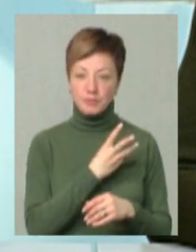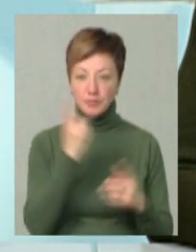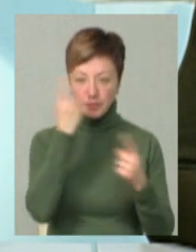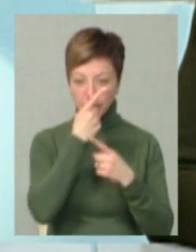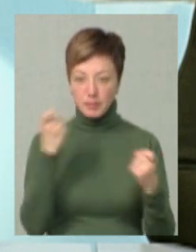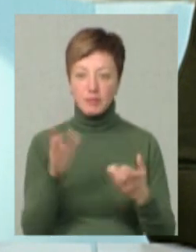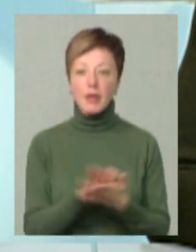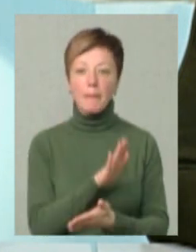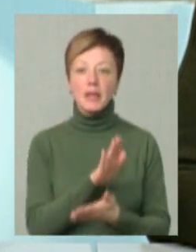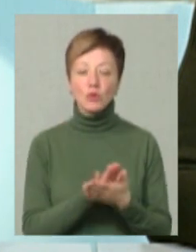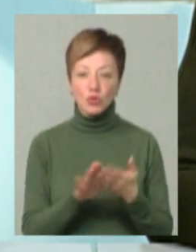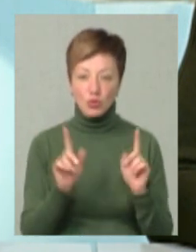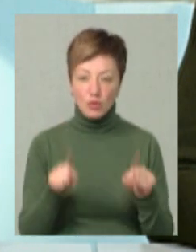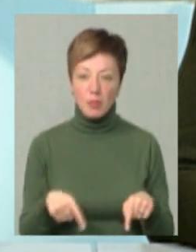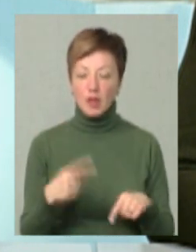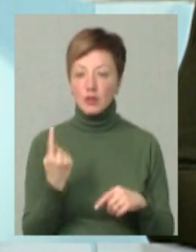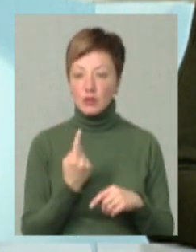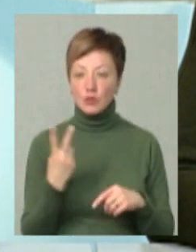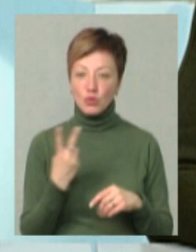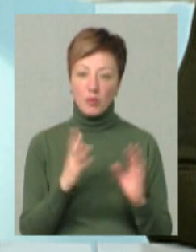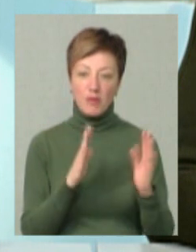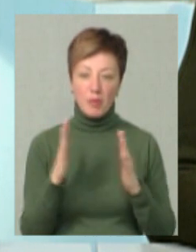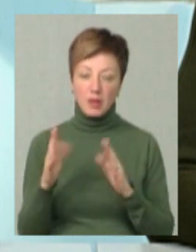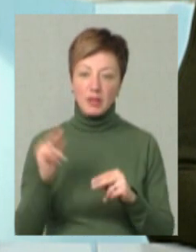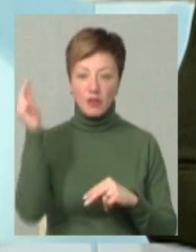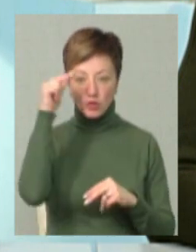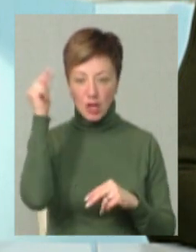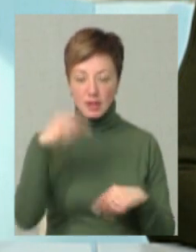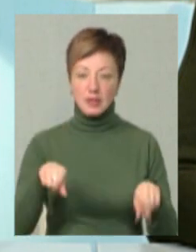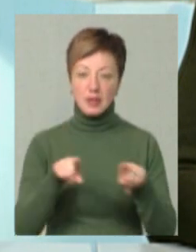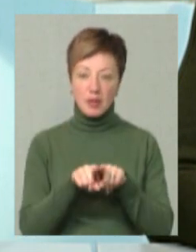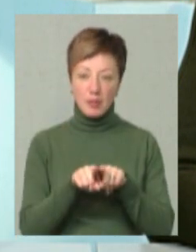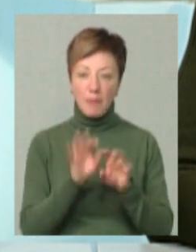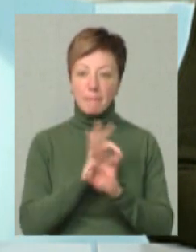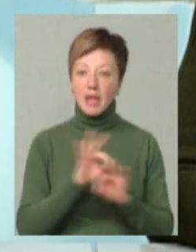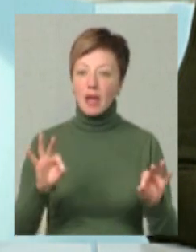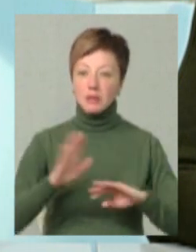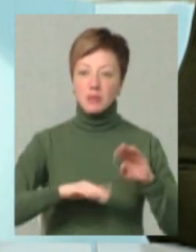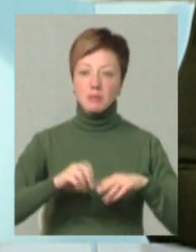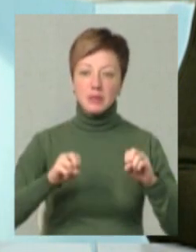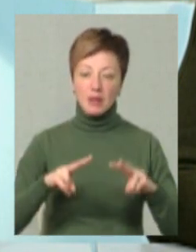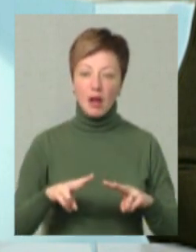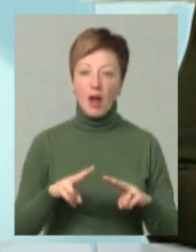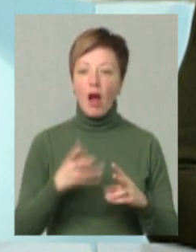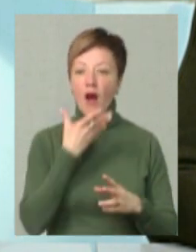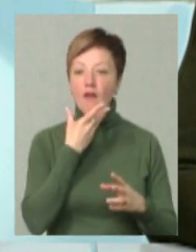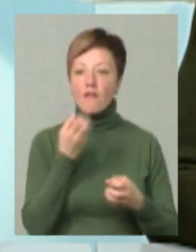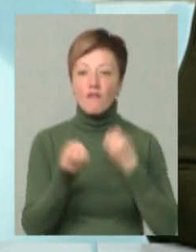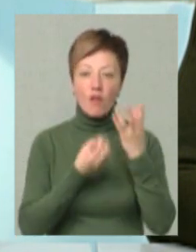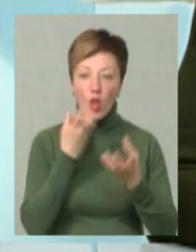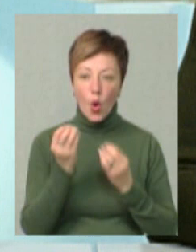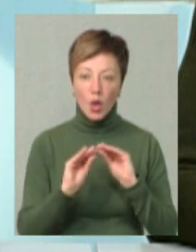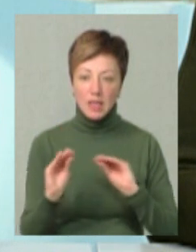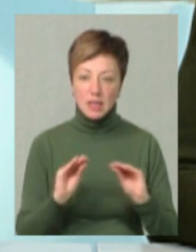наголошую, безкоштовно, так як і в першому, так і в другому випадку, навчатися за такими прекрасними спеціальностями, як флористика, наприклад, в